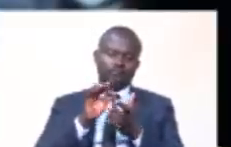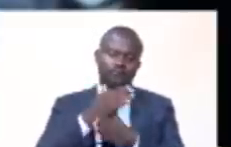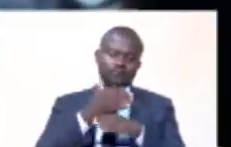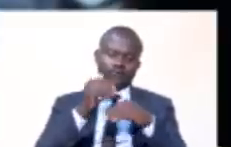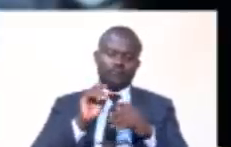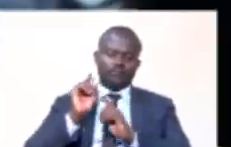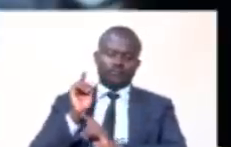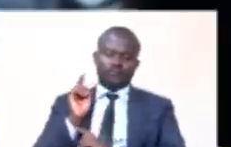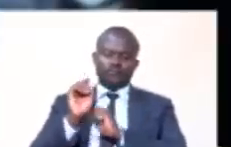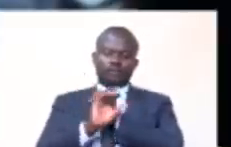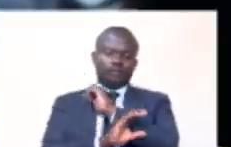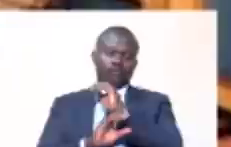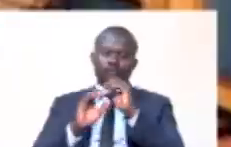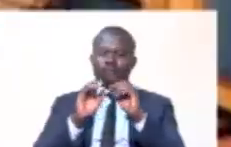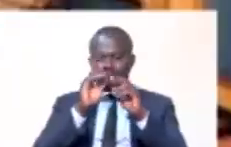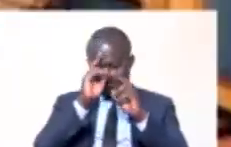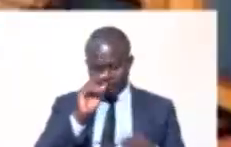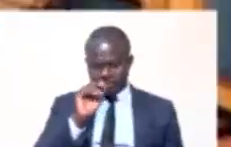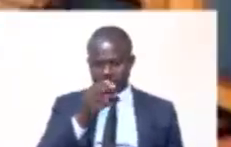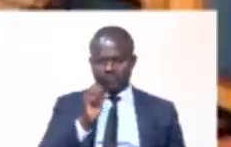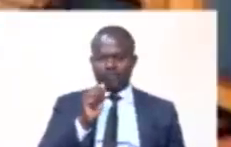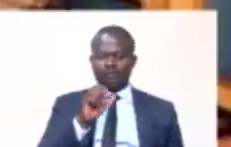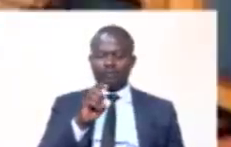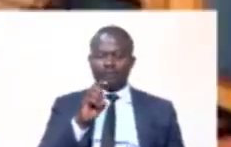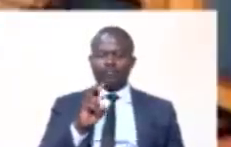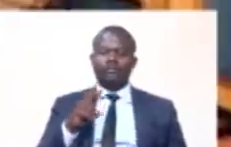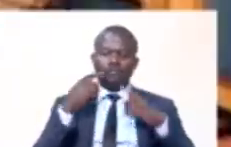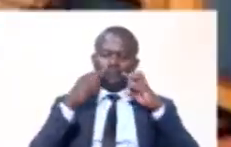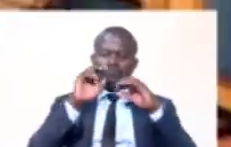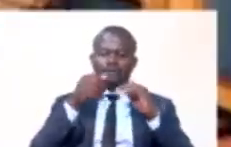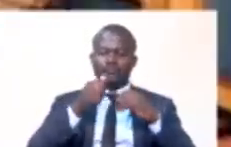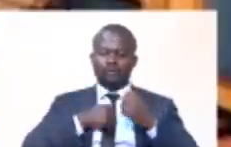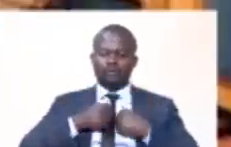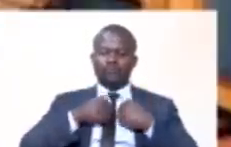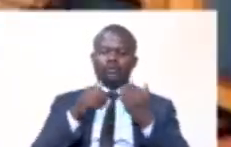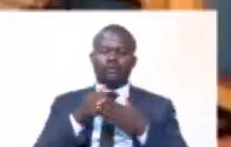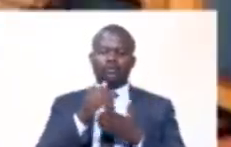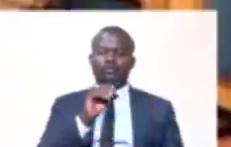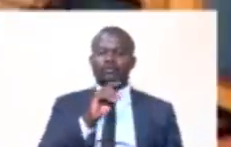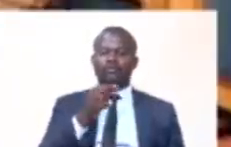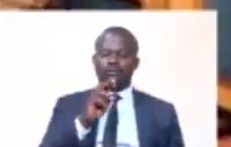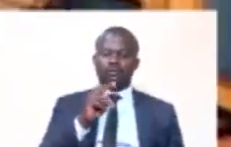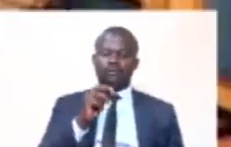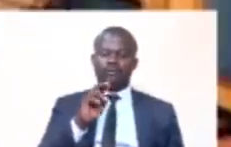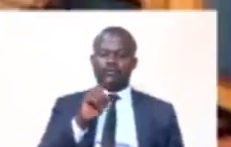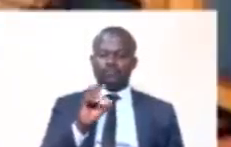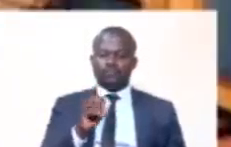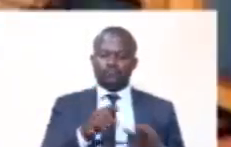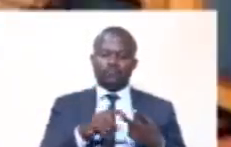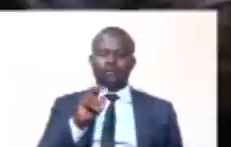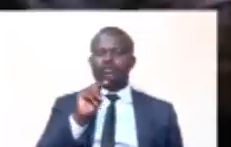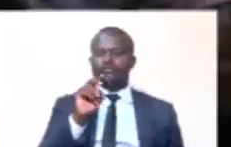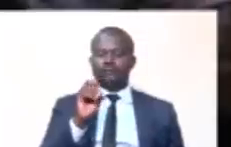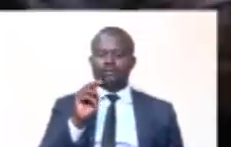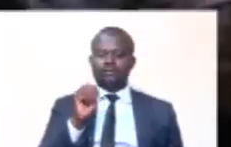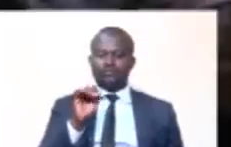Minisitiri w'Umutekano Bwana Hamadou Adamou Soule riravuga ko aba banyarwanda ari zigiranyirazo prote. Nzonemeye François